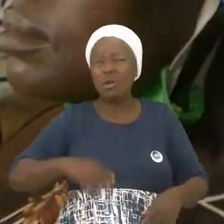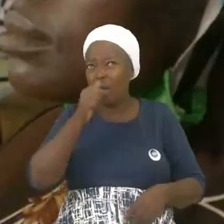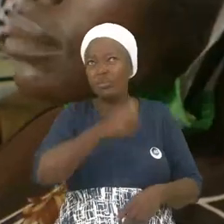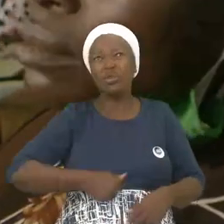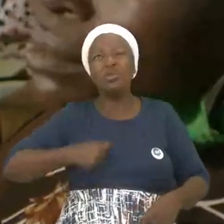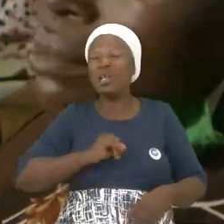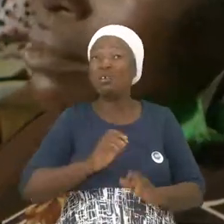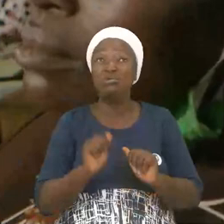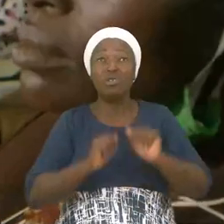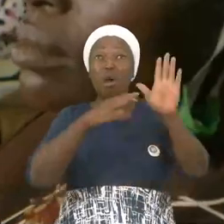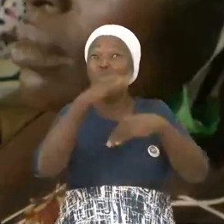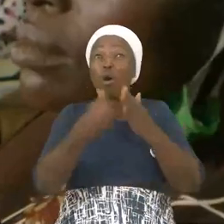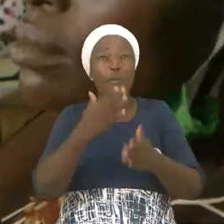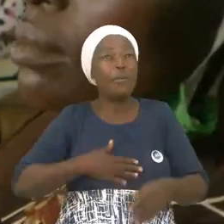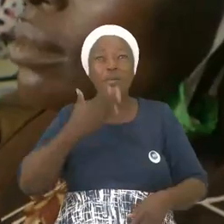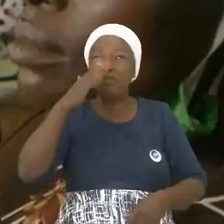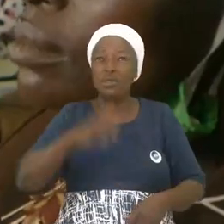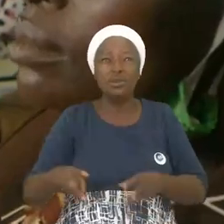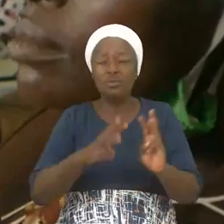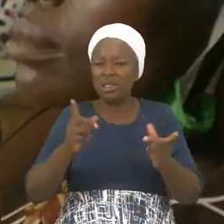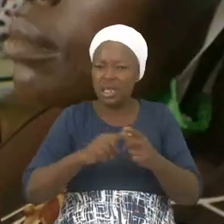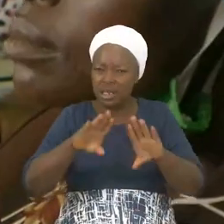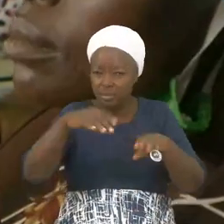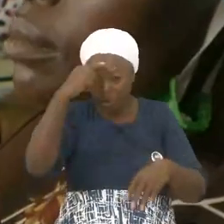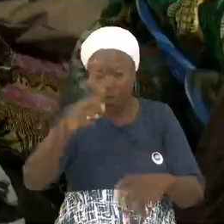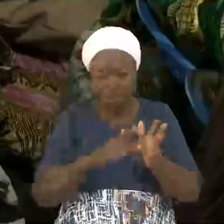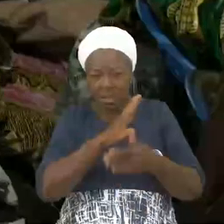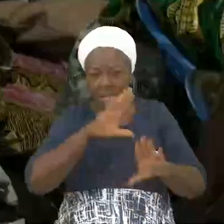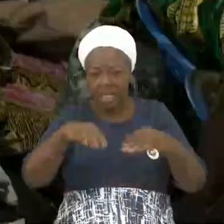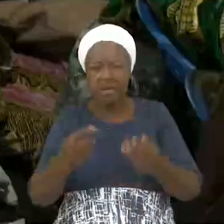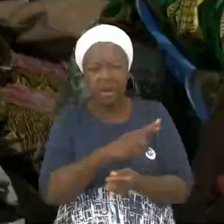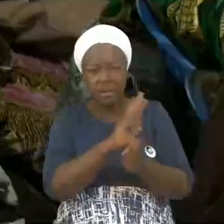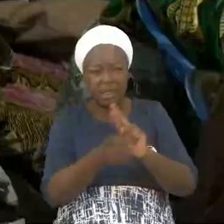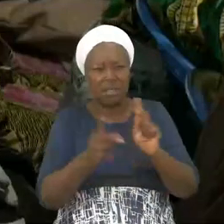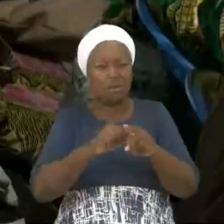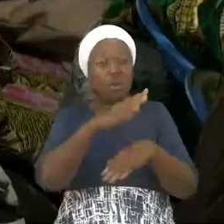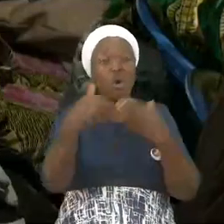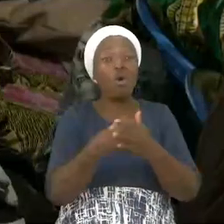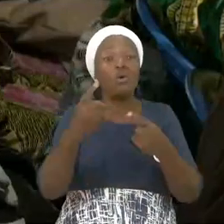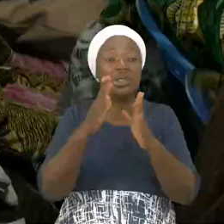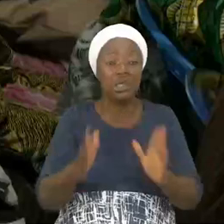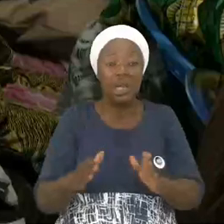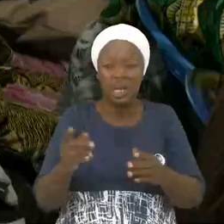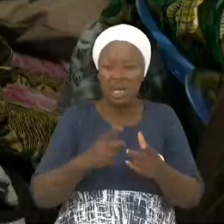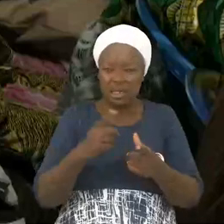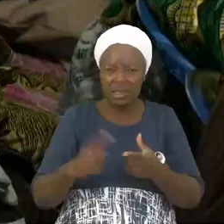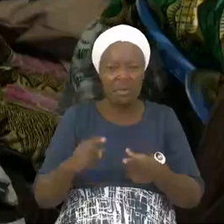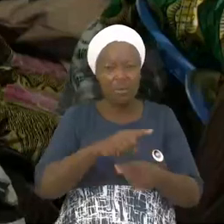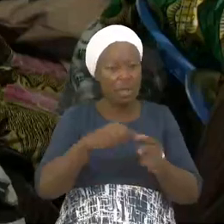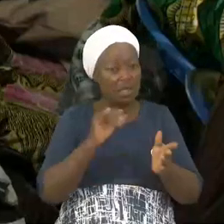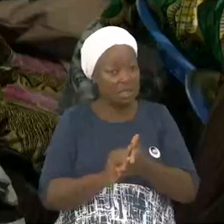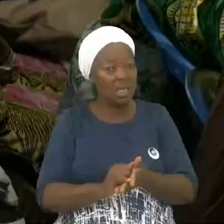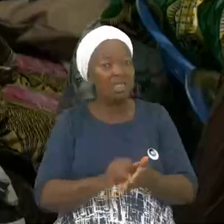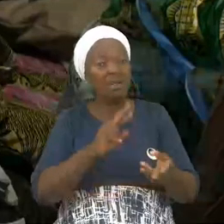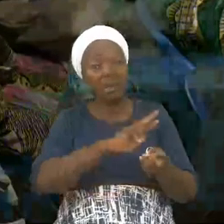repens. Seigneur, j'abandonne mes mauvaises voies. Il donne la repentance à tout pécheur. Et